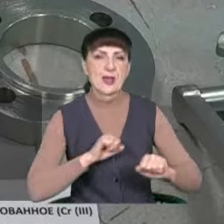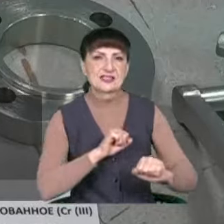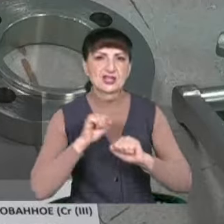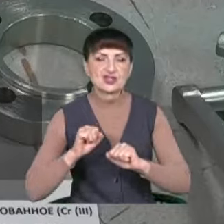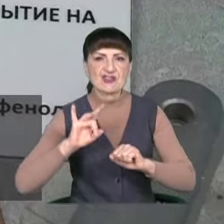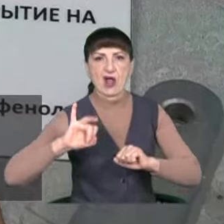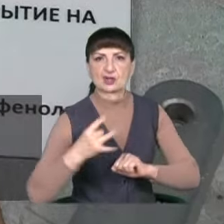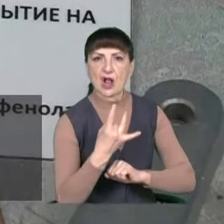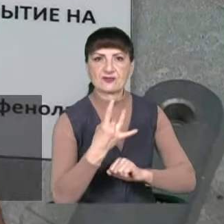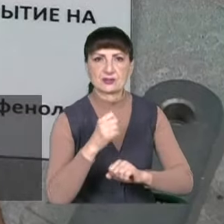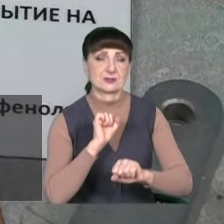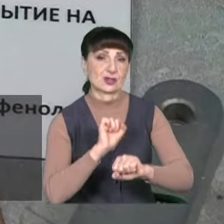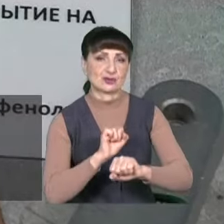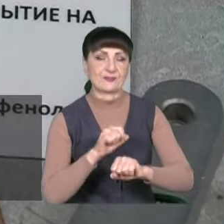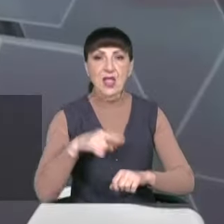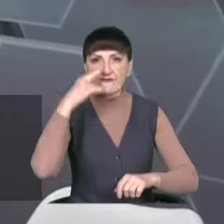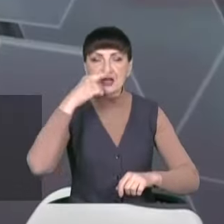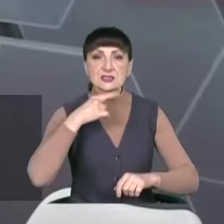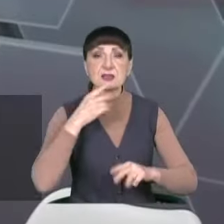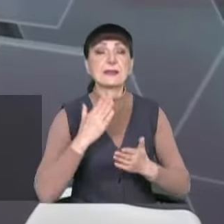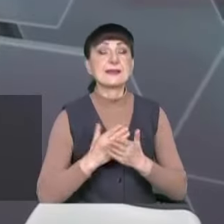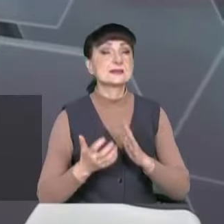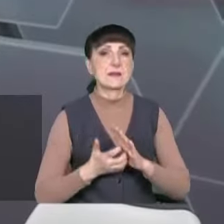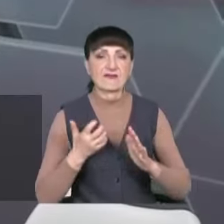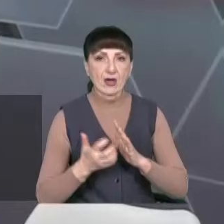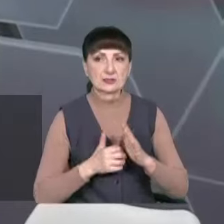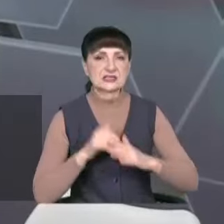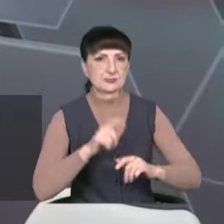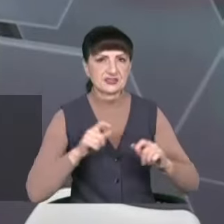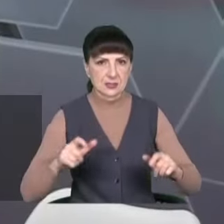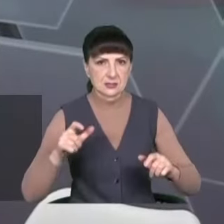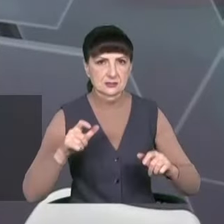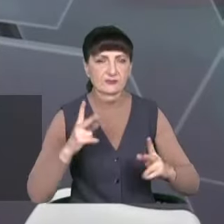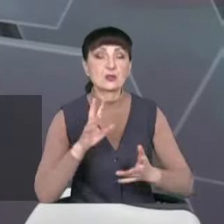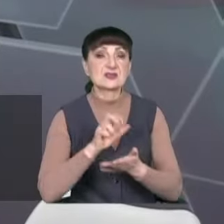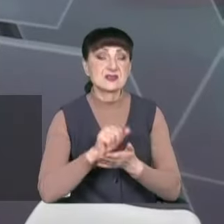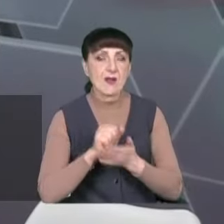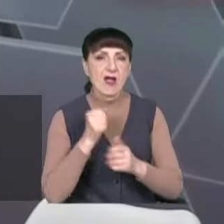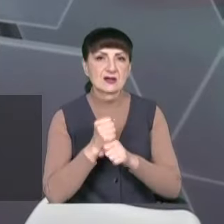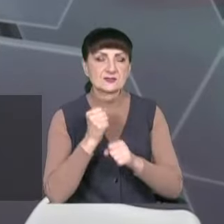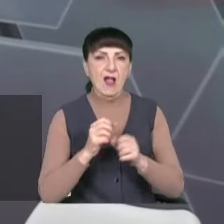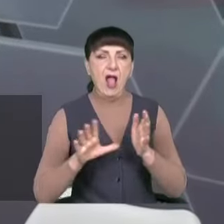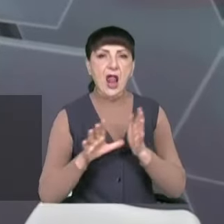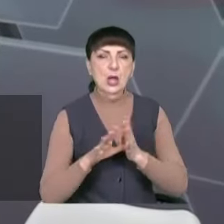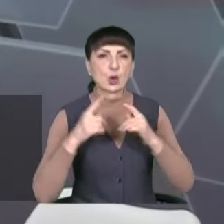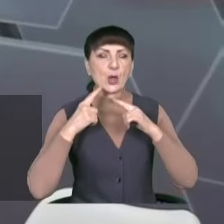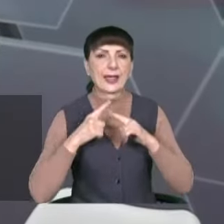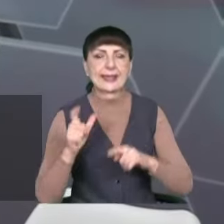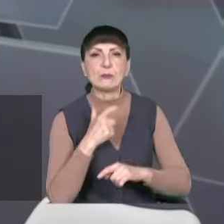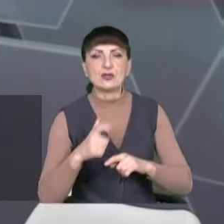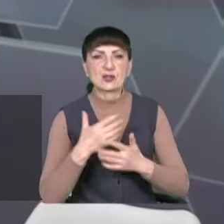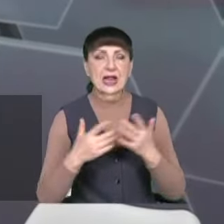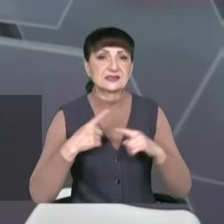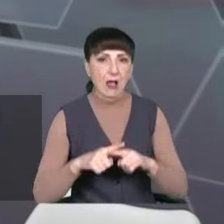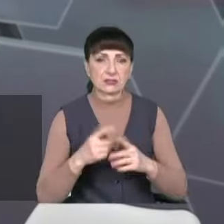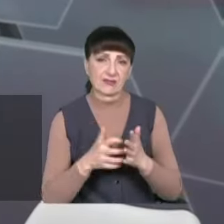от ржавчины. В Казахстане именно есть нехватка специалистов, которые бы занимались разработкой электрохимических технологий. И,